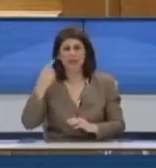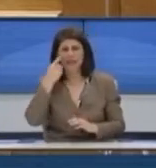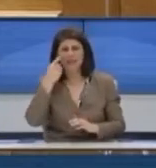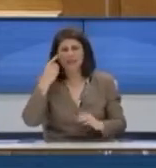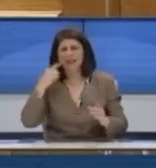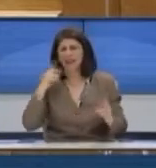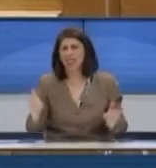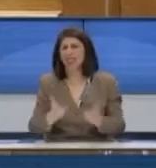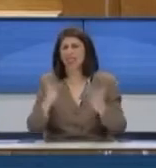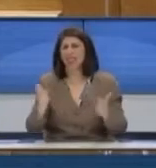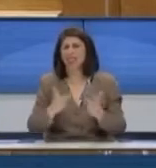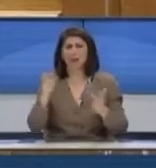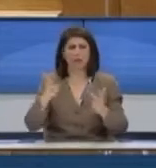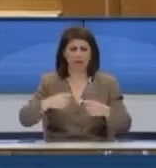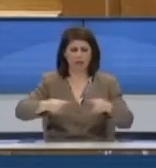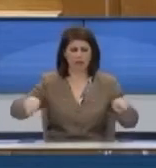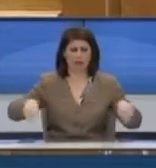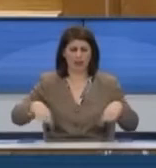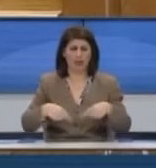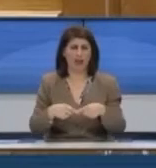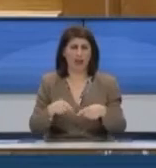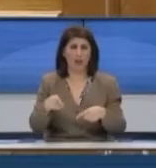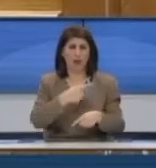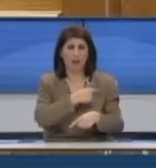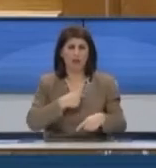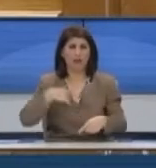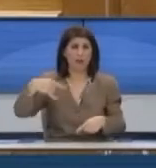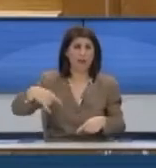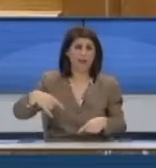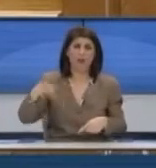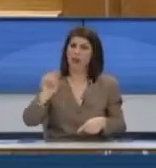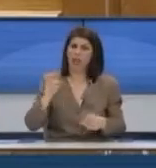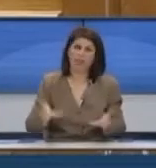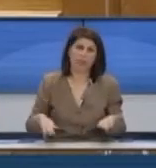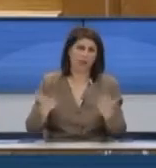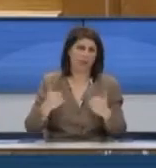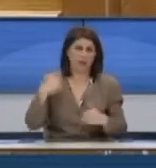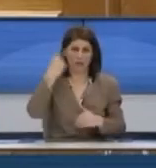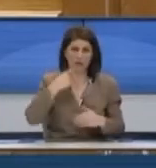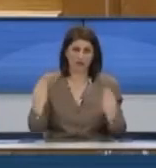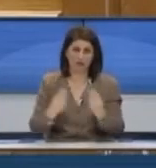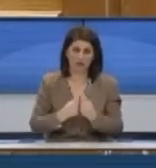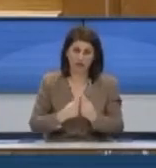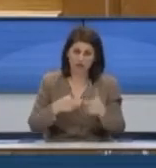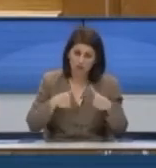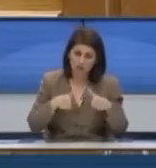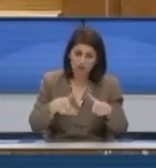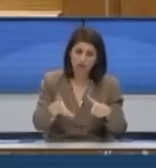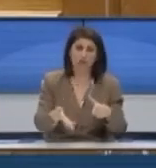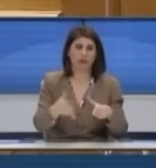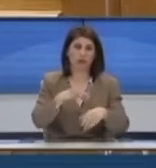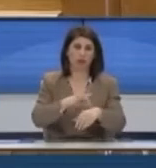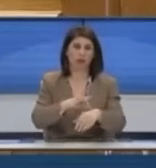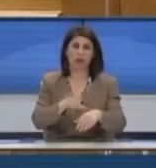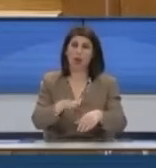τη συζήτηση σε επίπεδο αρχηγών κομμάτων για την αντιμετώπιση της πανδημίας. Ο κ. Βελόπουλος χαρακτήρισε επίσης τραγική την κατάσταση στις ΜΕΤ